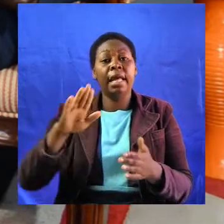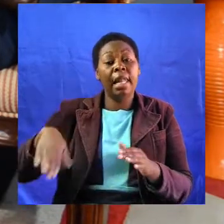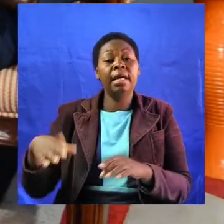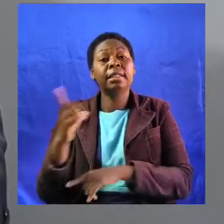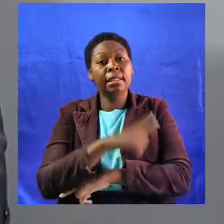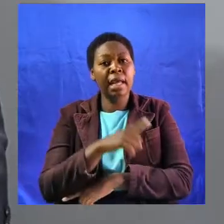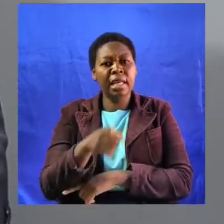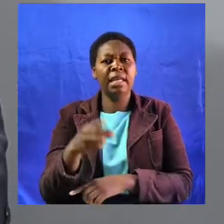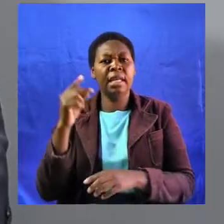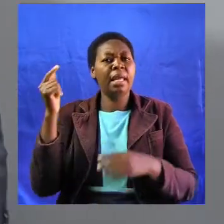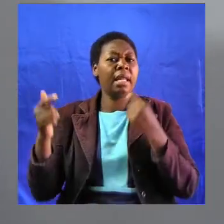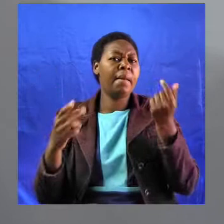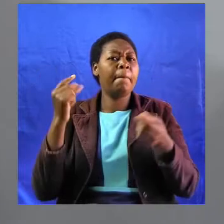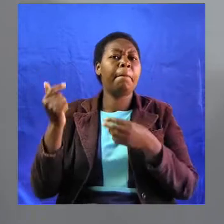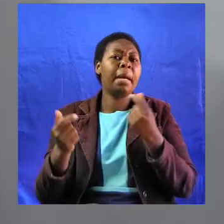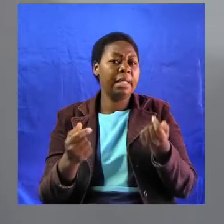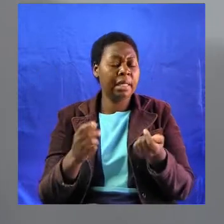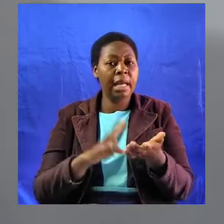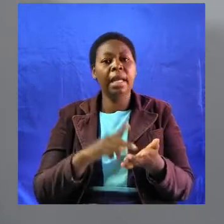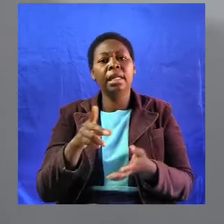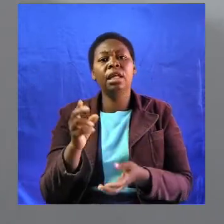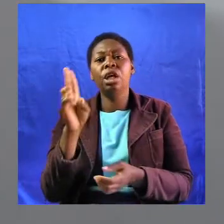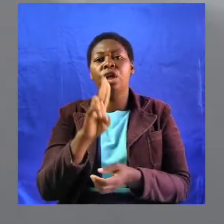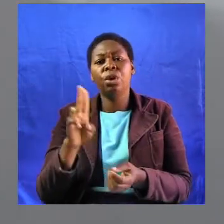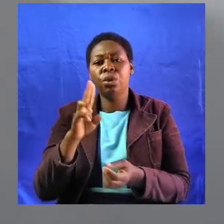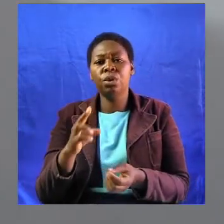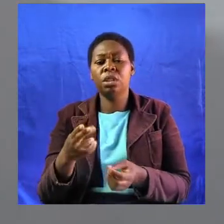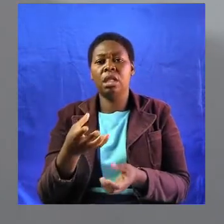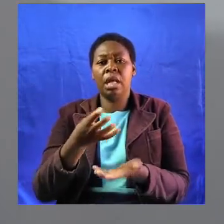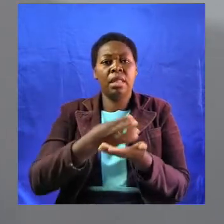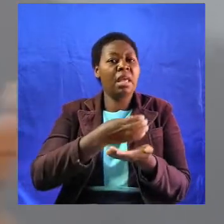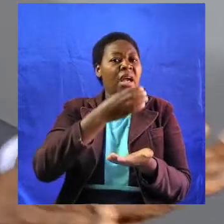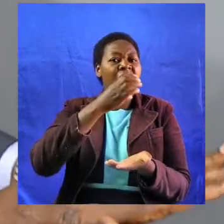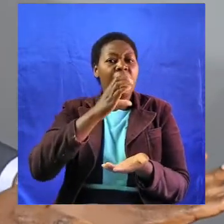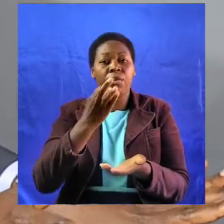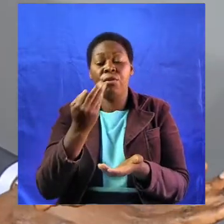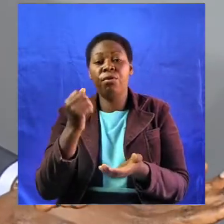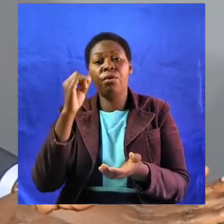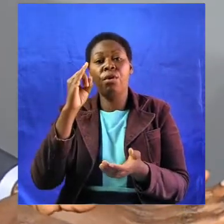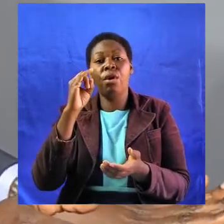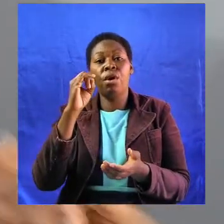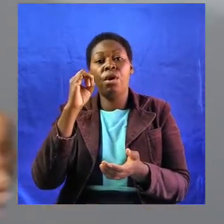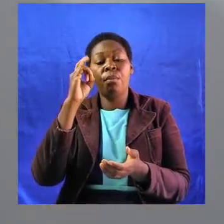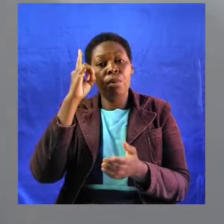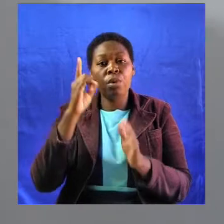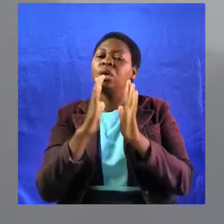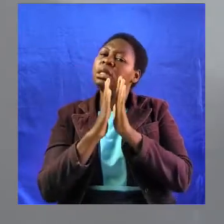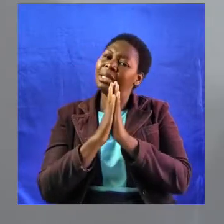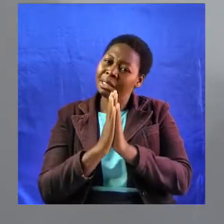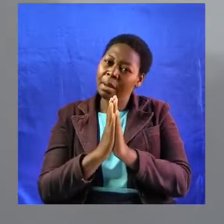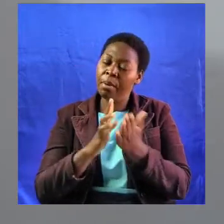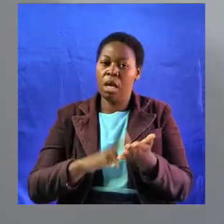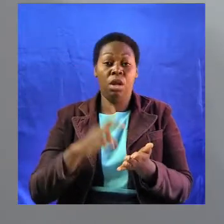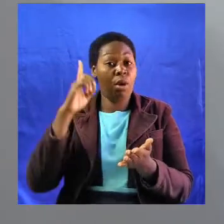rekutosvotesa Mwari achishandisa midziyo yetemberi nenzira yakaipa kusvikira Mwari amusendeka parutivi. Mwari ndobva